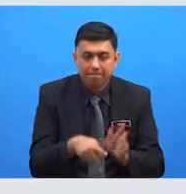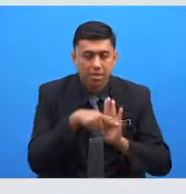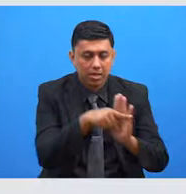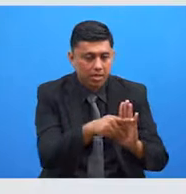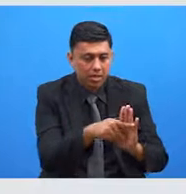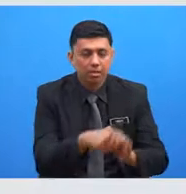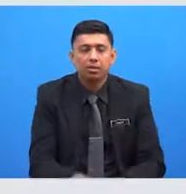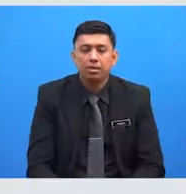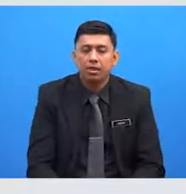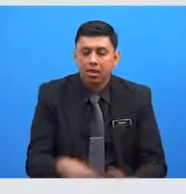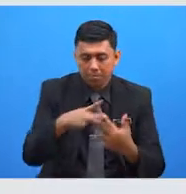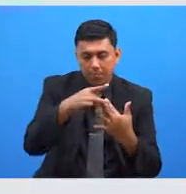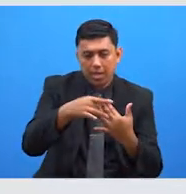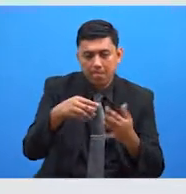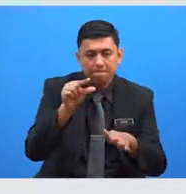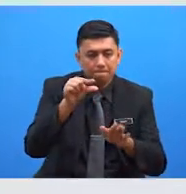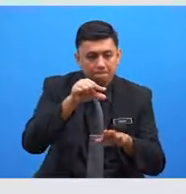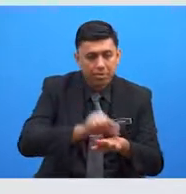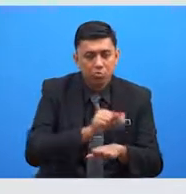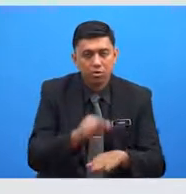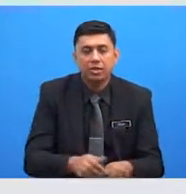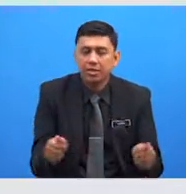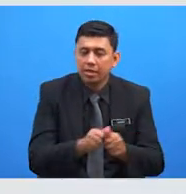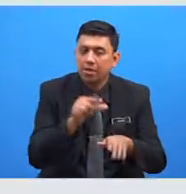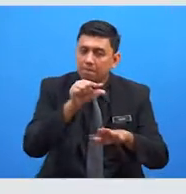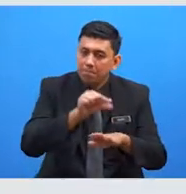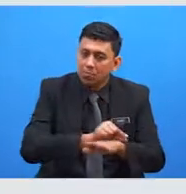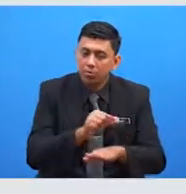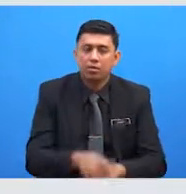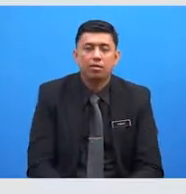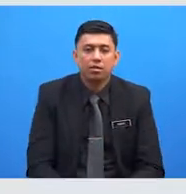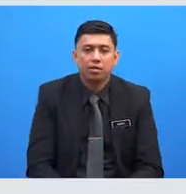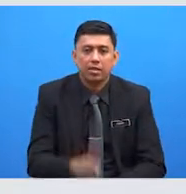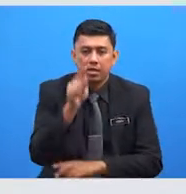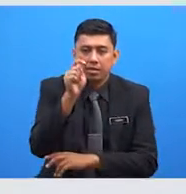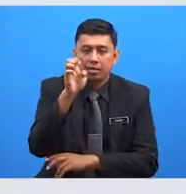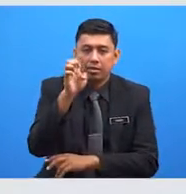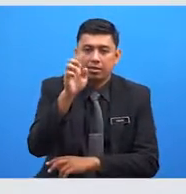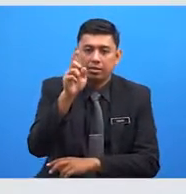bagi memaparkan pilihan pengguna dengan menggunakan elemen text area.